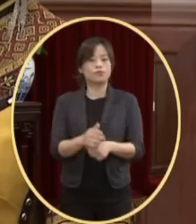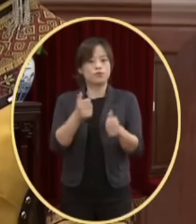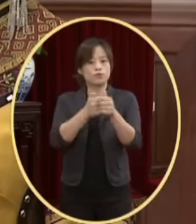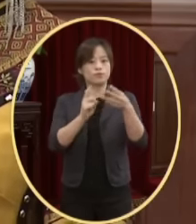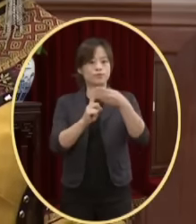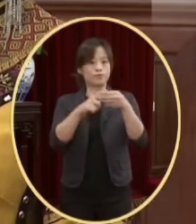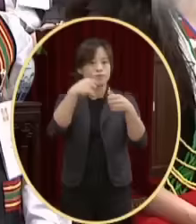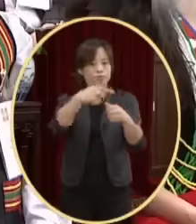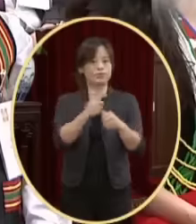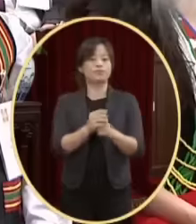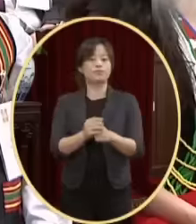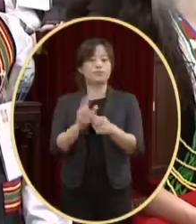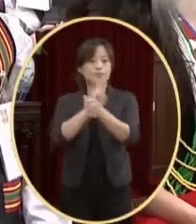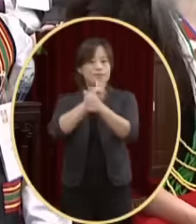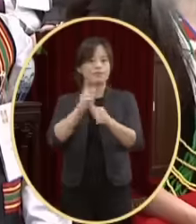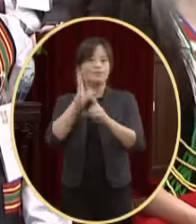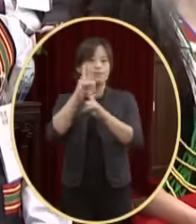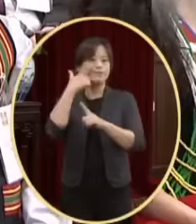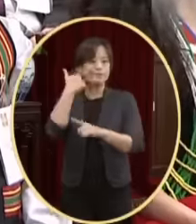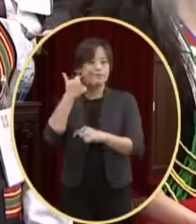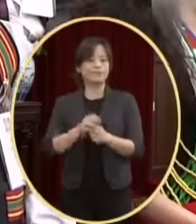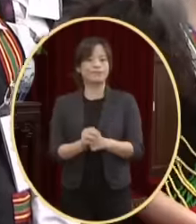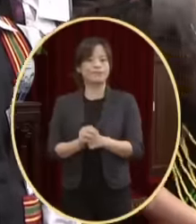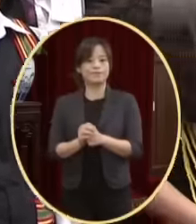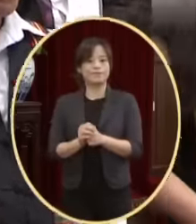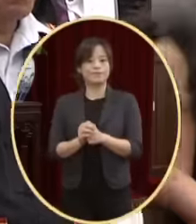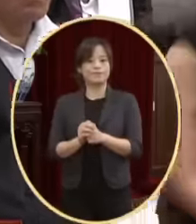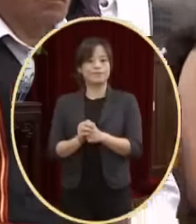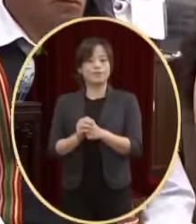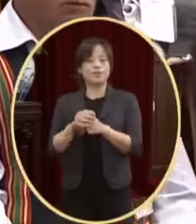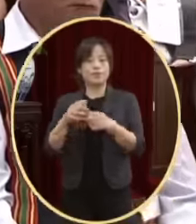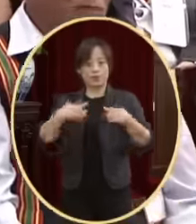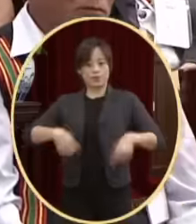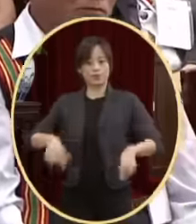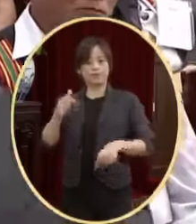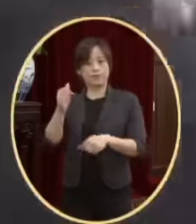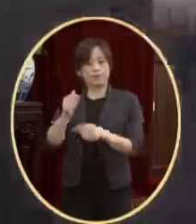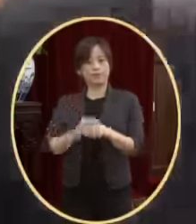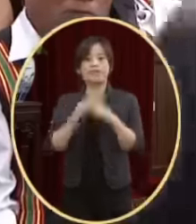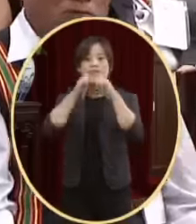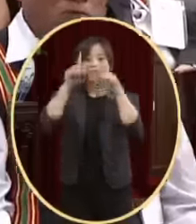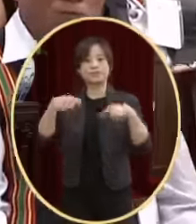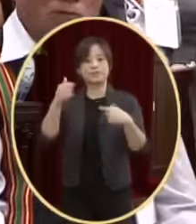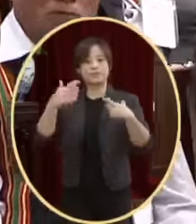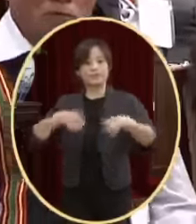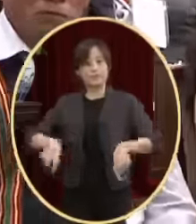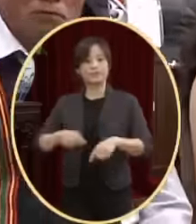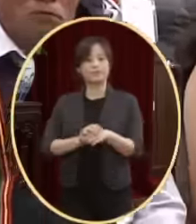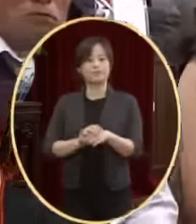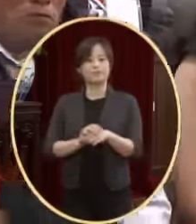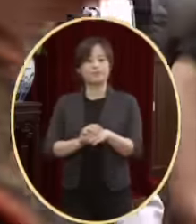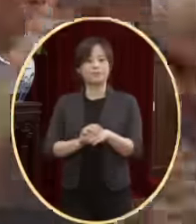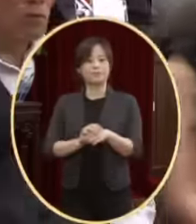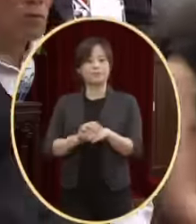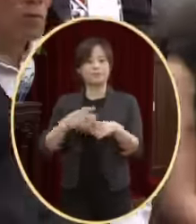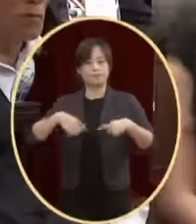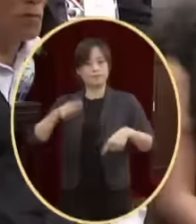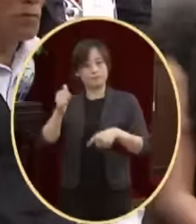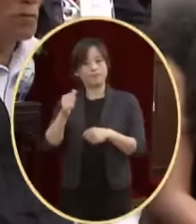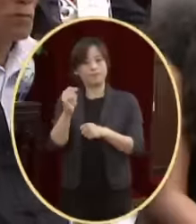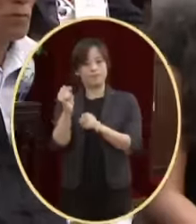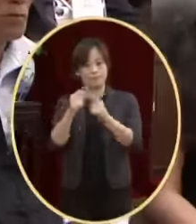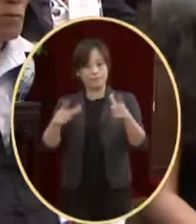教、林国章神父、新欧拉姆牧师、张以诺牧师、拉瓦告拉克拉克牧师